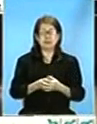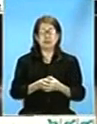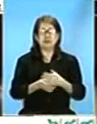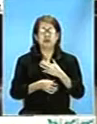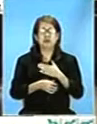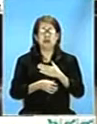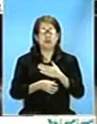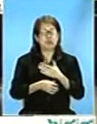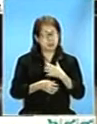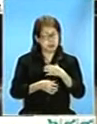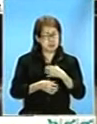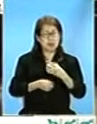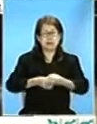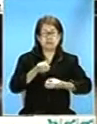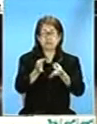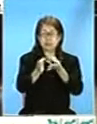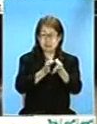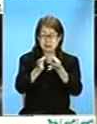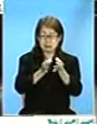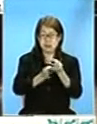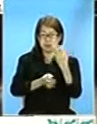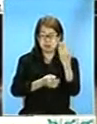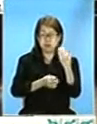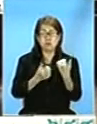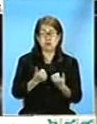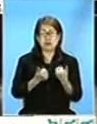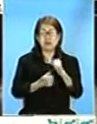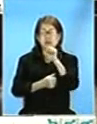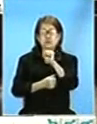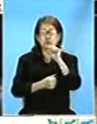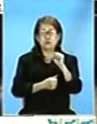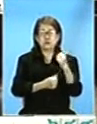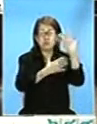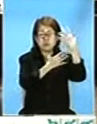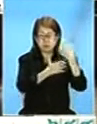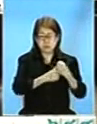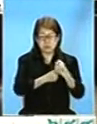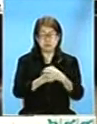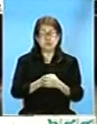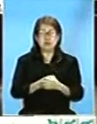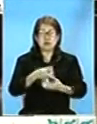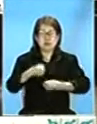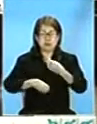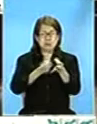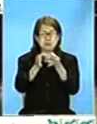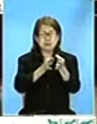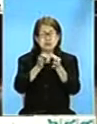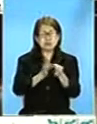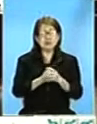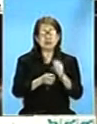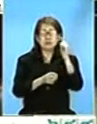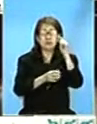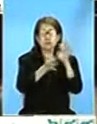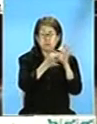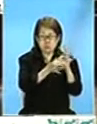ขอทำความเข้าใจที่ท่านผู้อภิปรายเมื่อสักครู่นะครับท่านได้อภิปรายเป็นห่วง